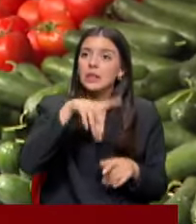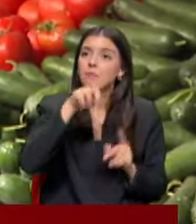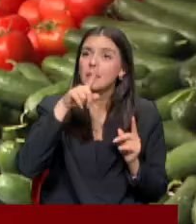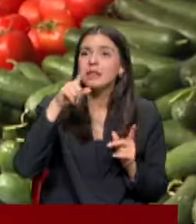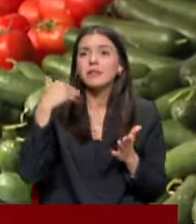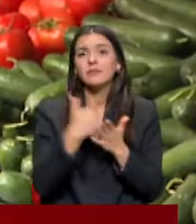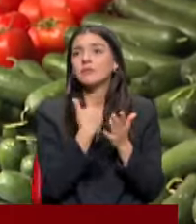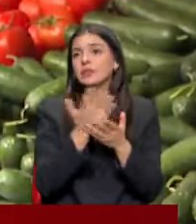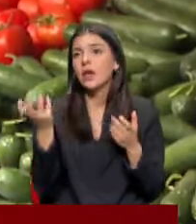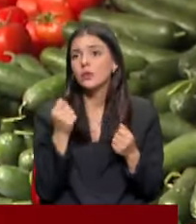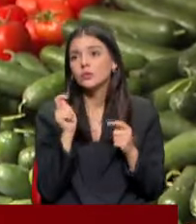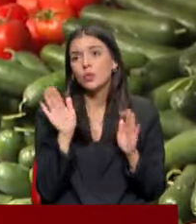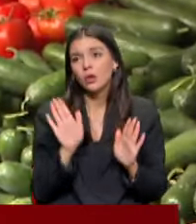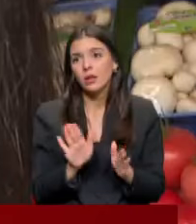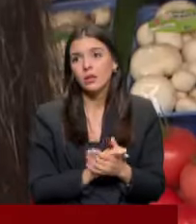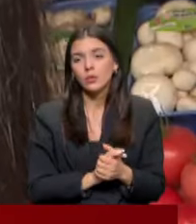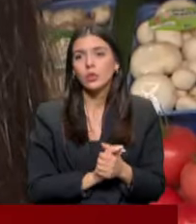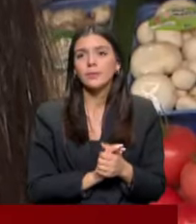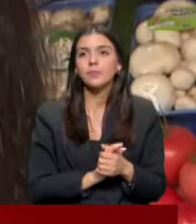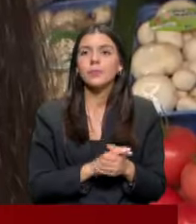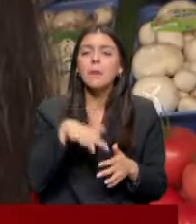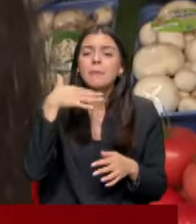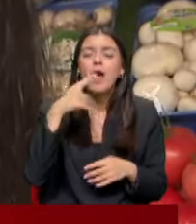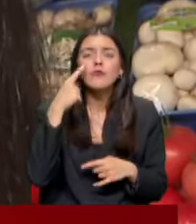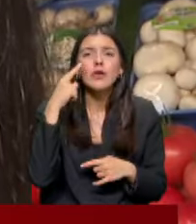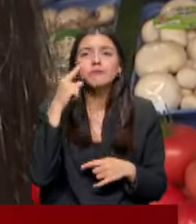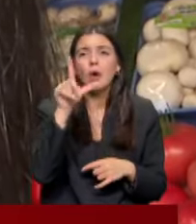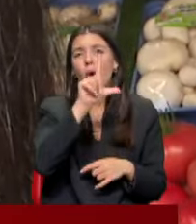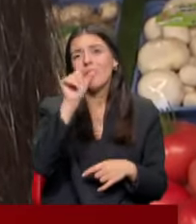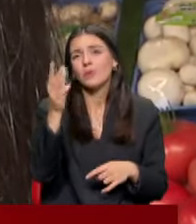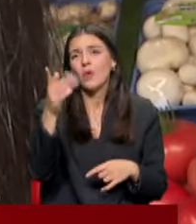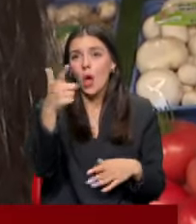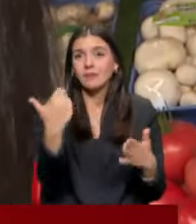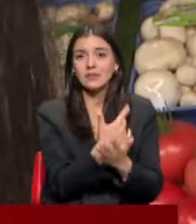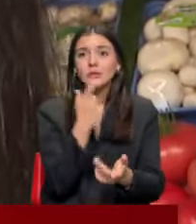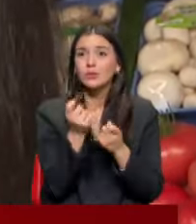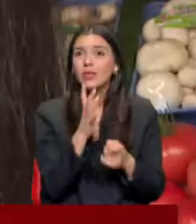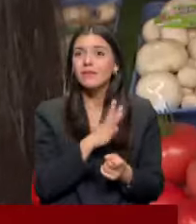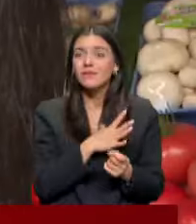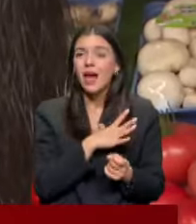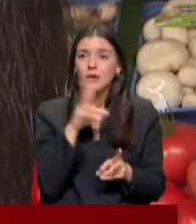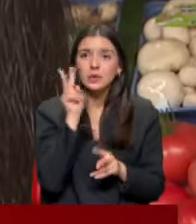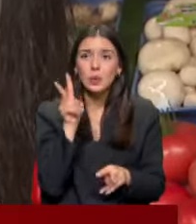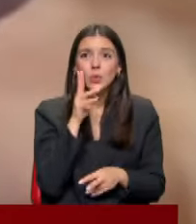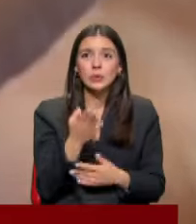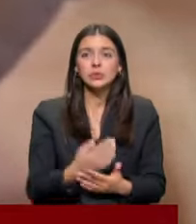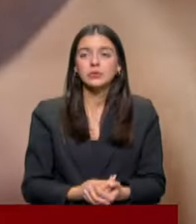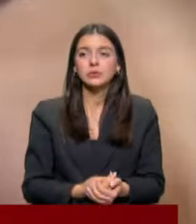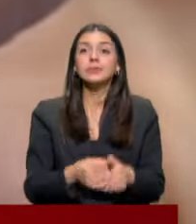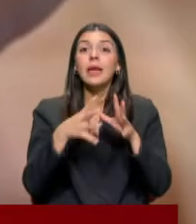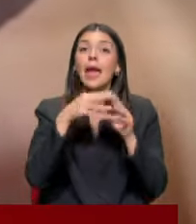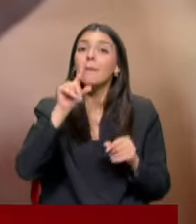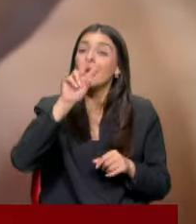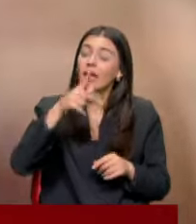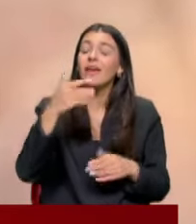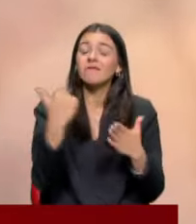kredi kartıyla almak zorunda kalıyorum. Maydanoz 10 lira mesela. Ona bile kredi kartı kullananları rastladık yani. Ekmeği bile